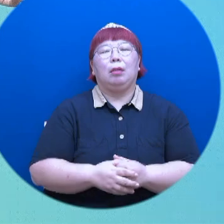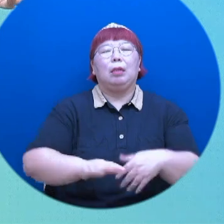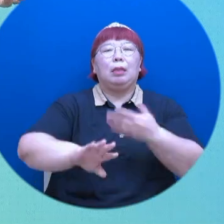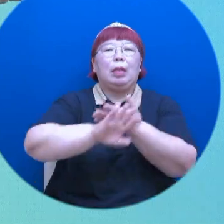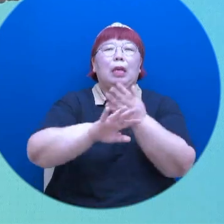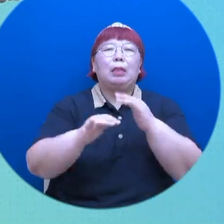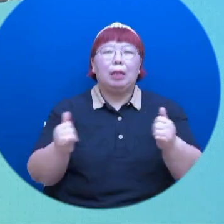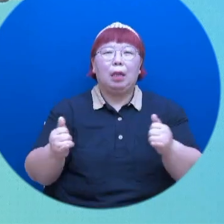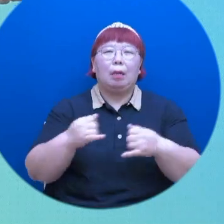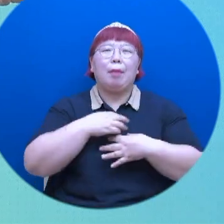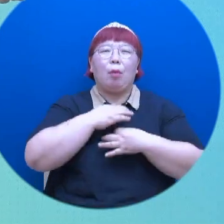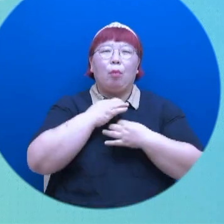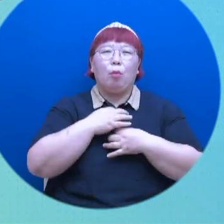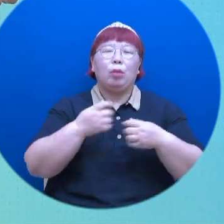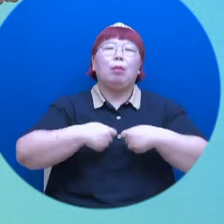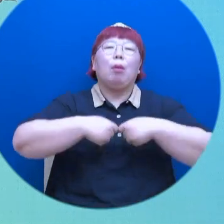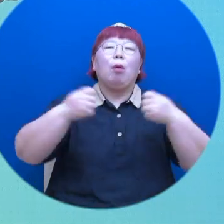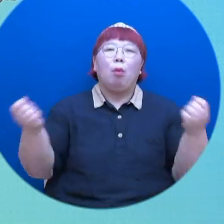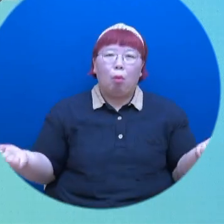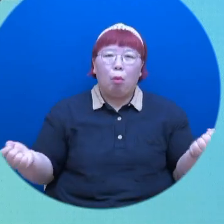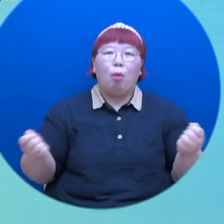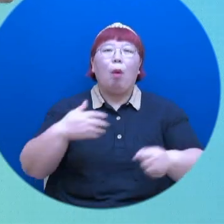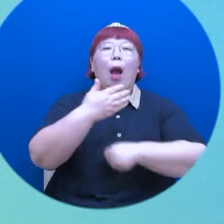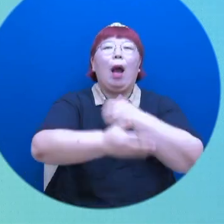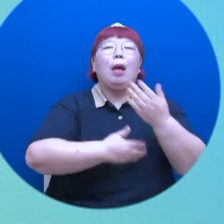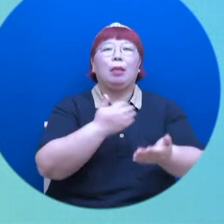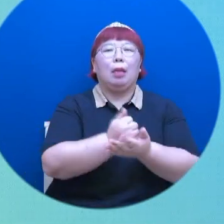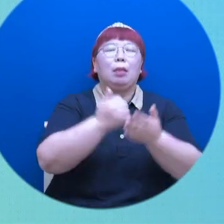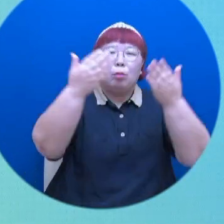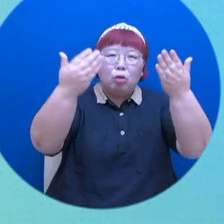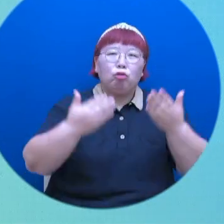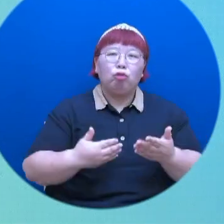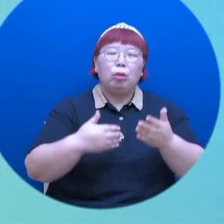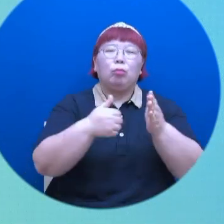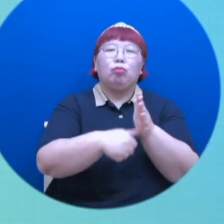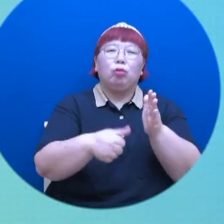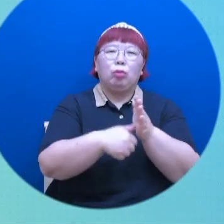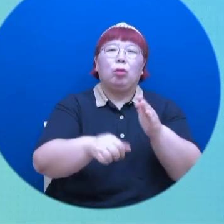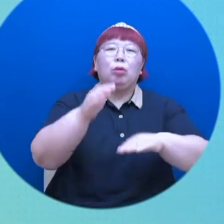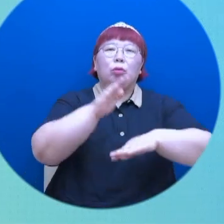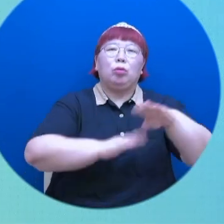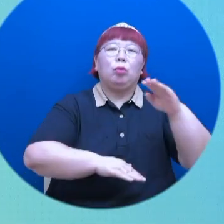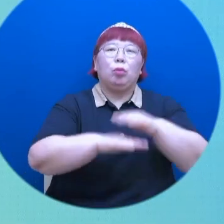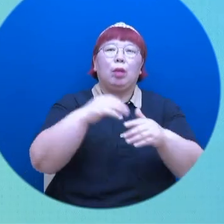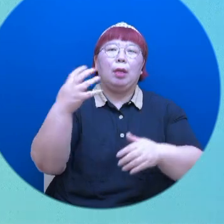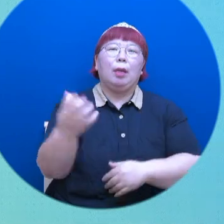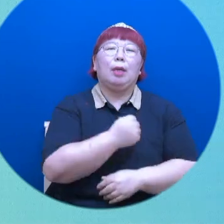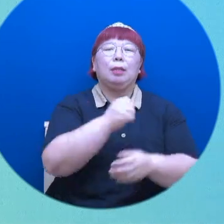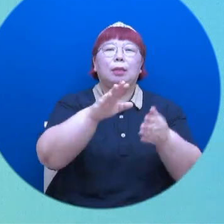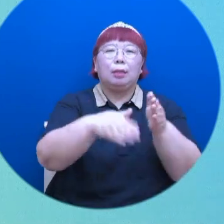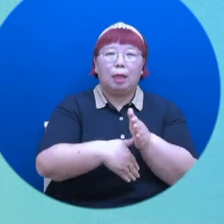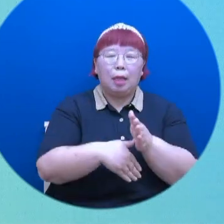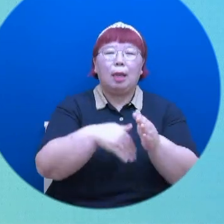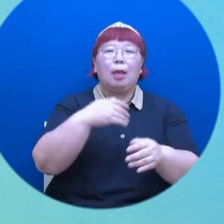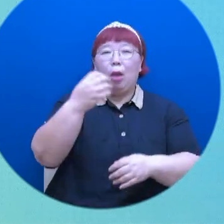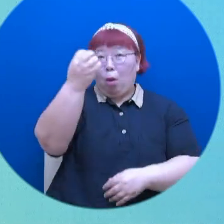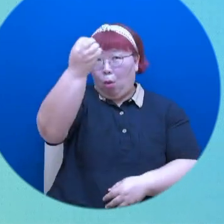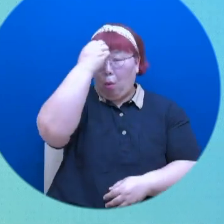갑옷을 벗고 하나님이 주신 무기를 손에 들 때 골리앗을